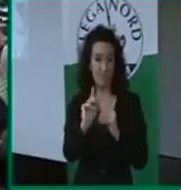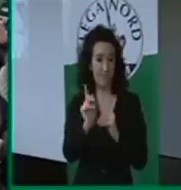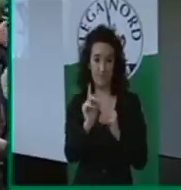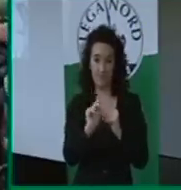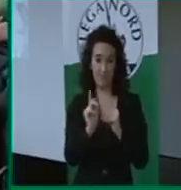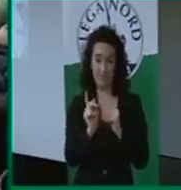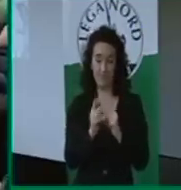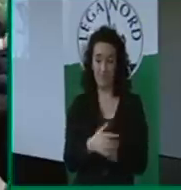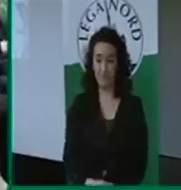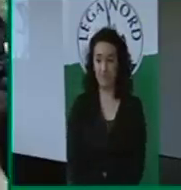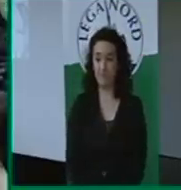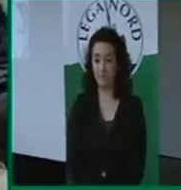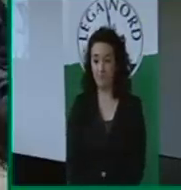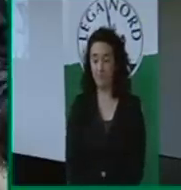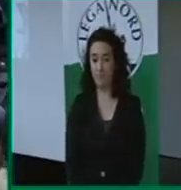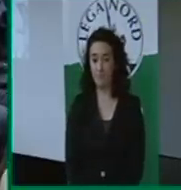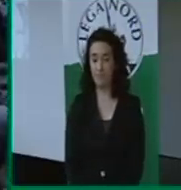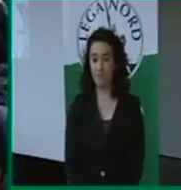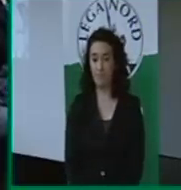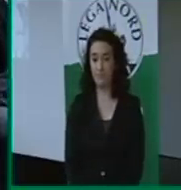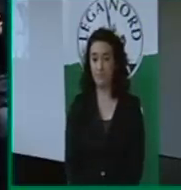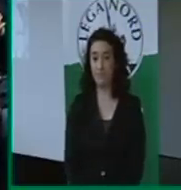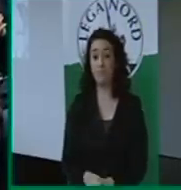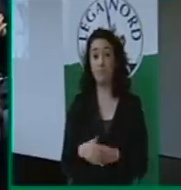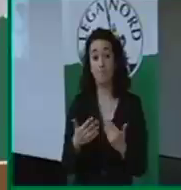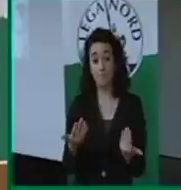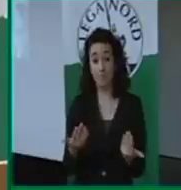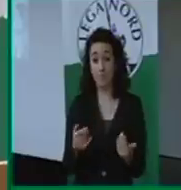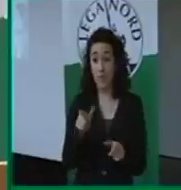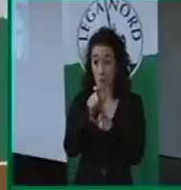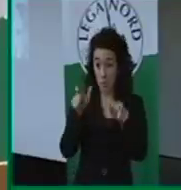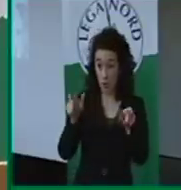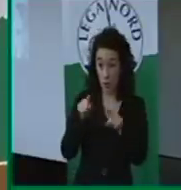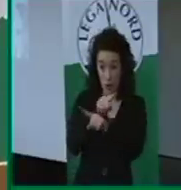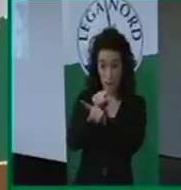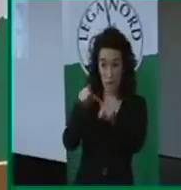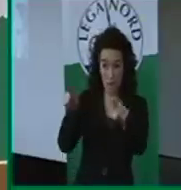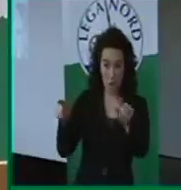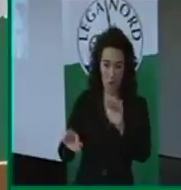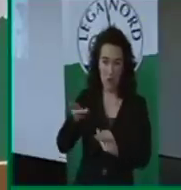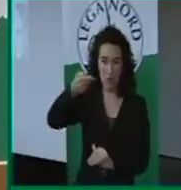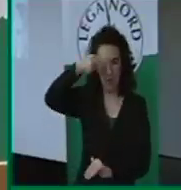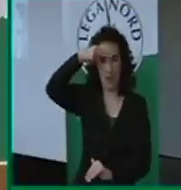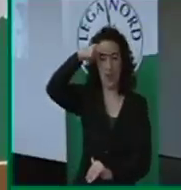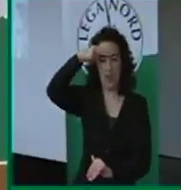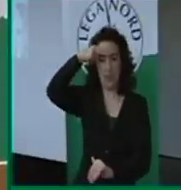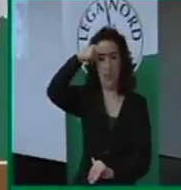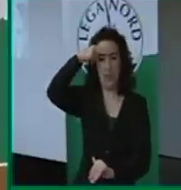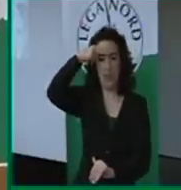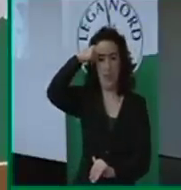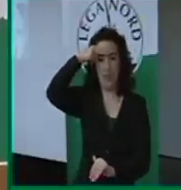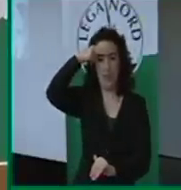negoziato Dopodiché molti di voi forse ricorderanno Con quale